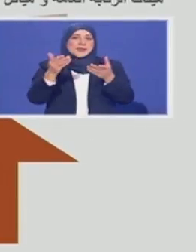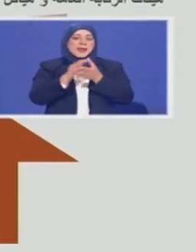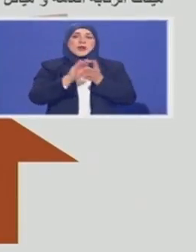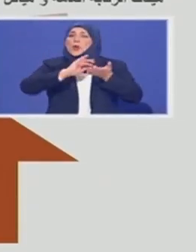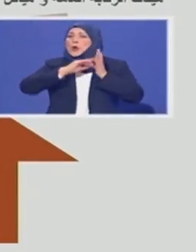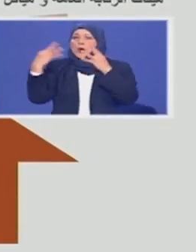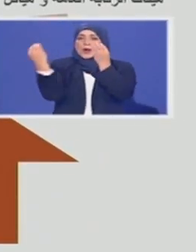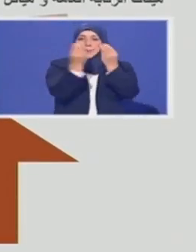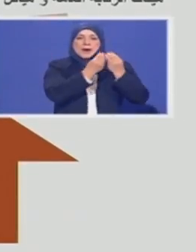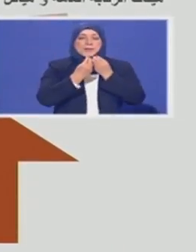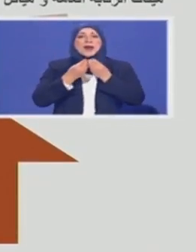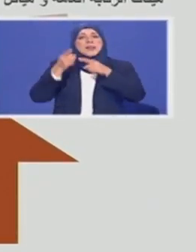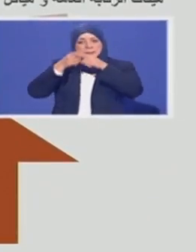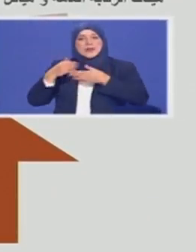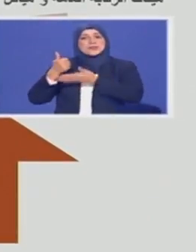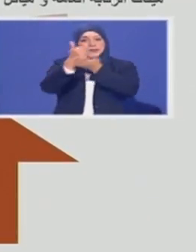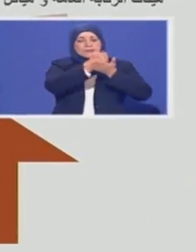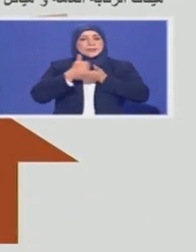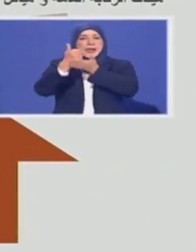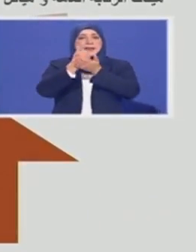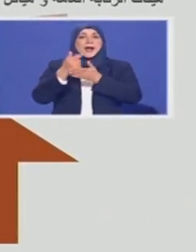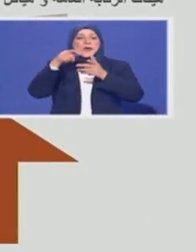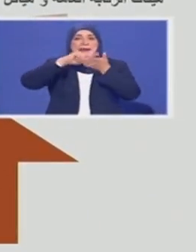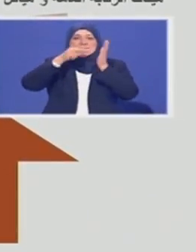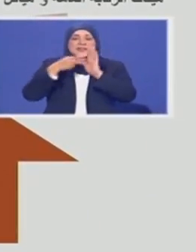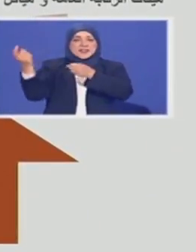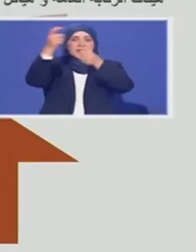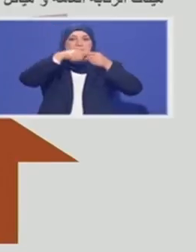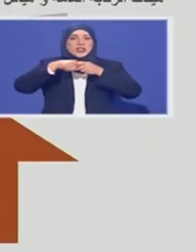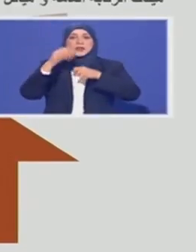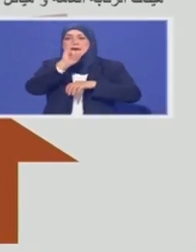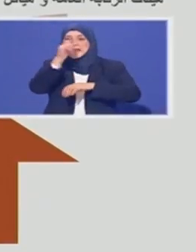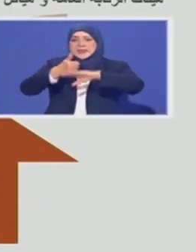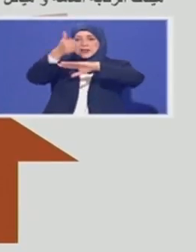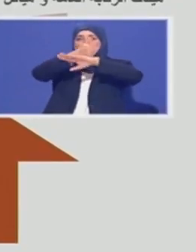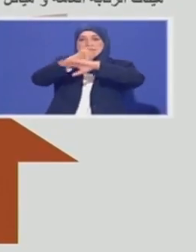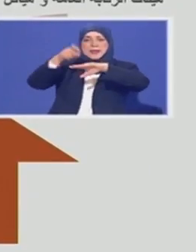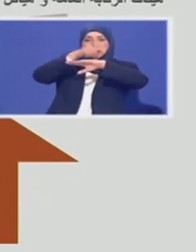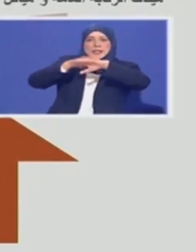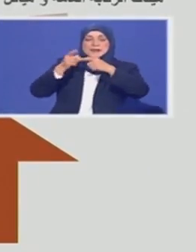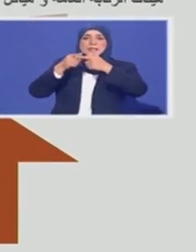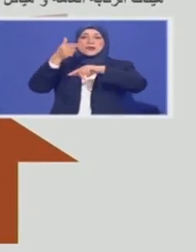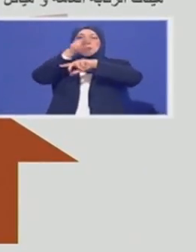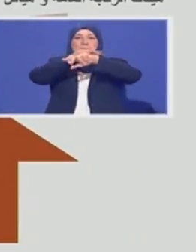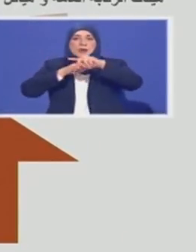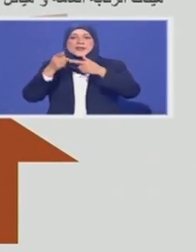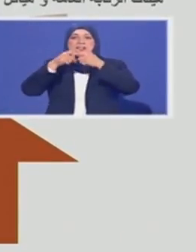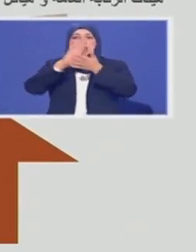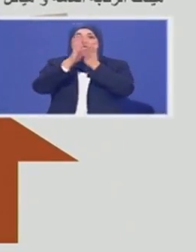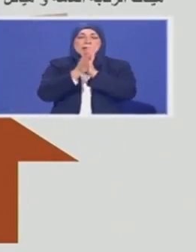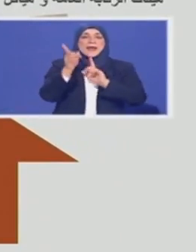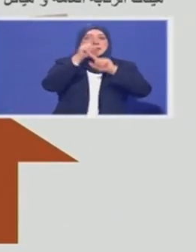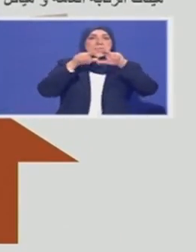مع التعاون والآليات التشاركية مع الرؤساء البلديات، المعتمدين، منظمات المجتمع